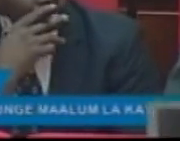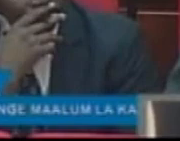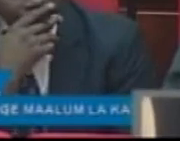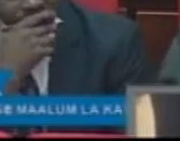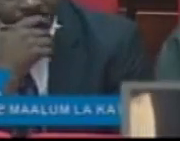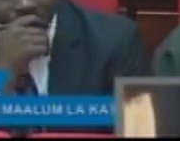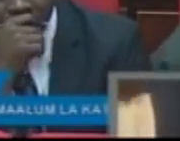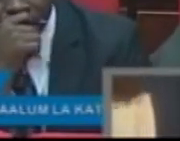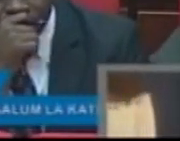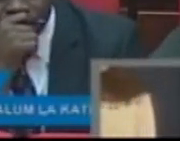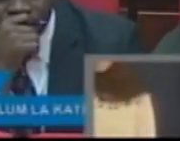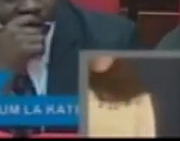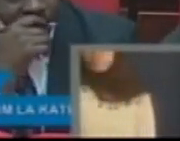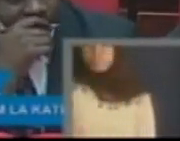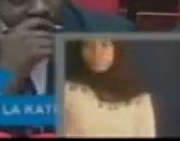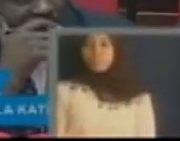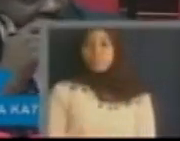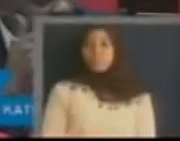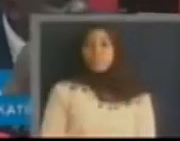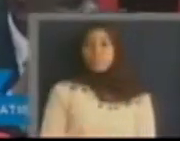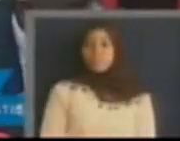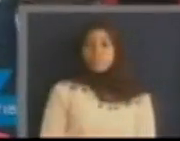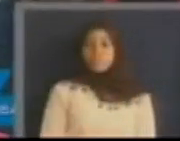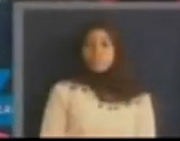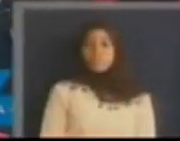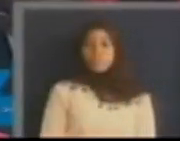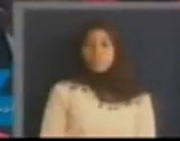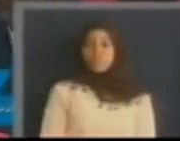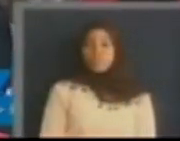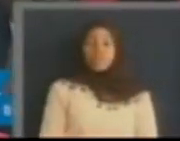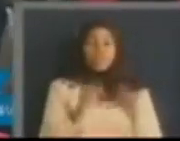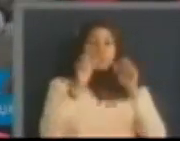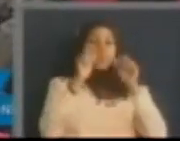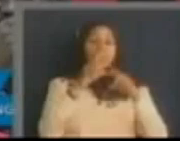ajili ya kamati ya kanuni kuleta mapendekezo haya ya marekebisho.